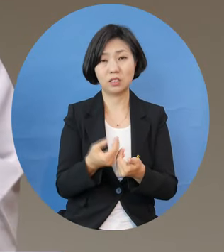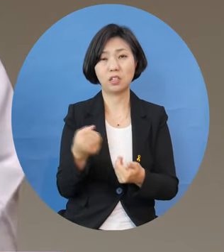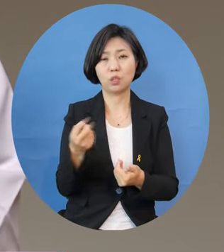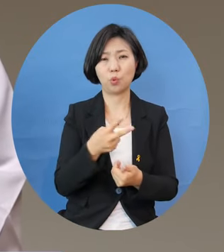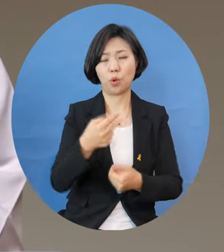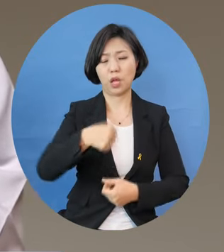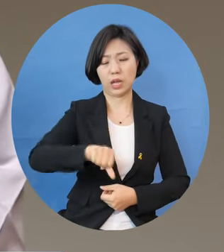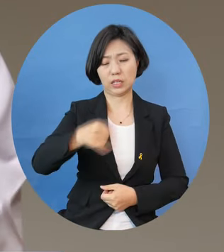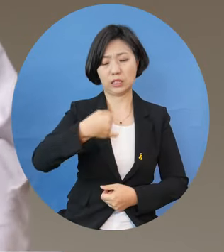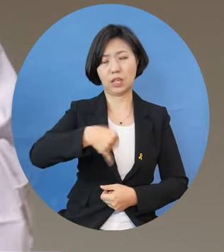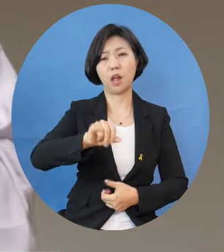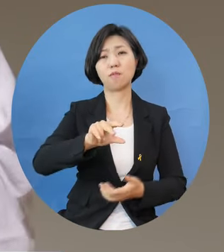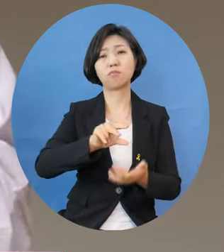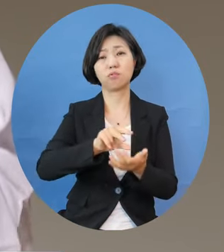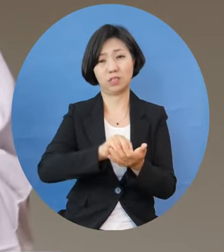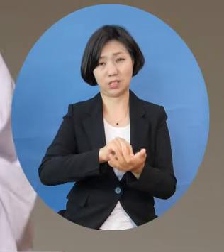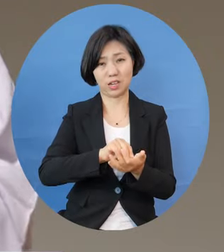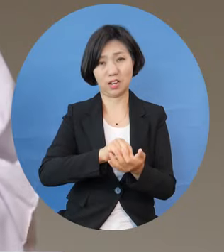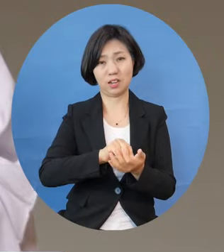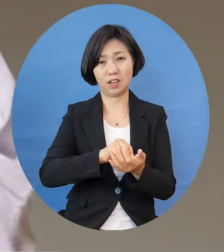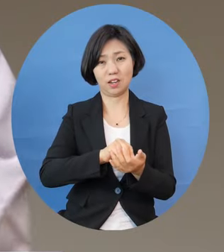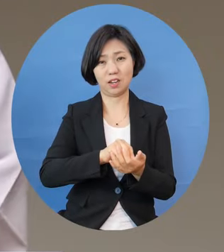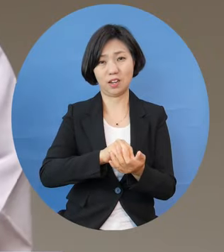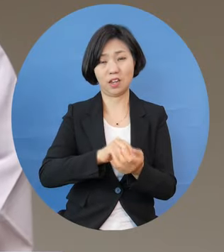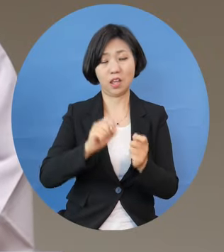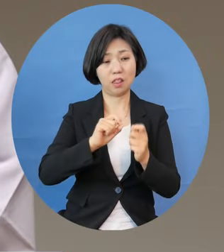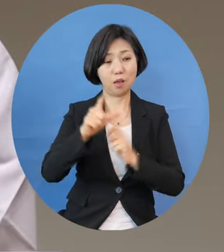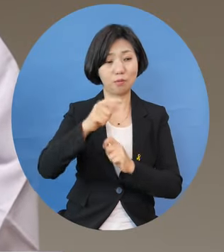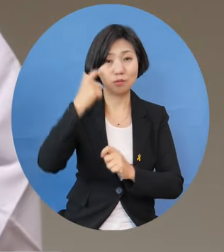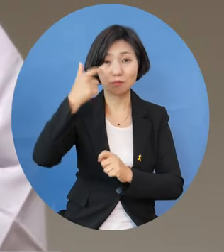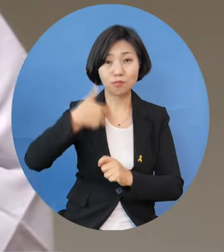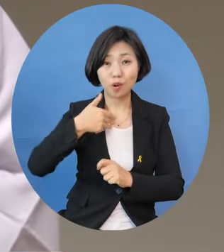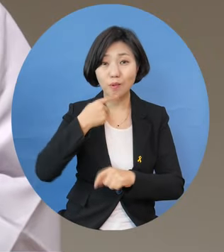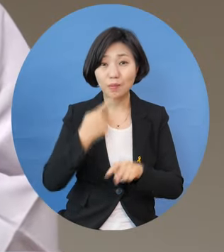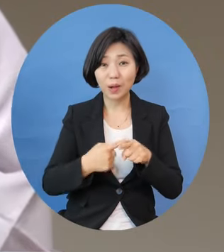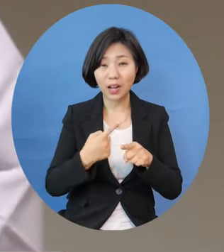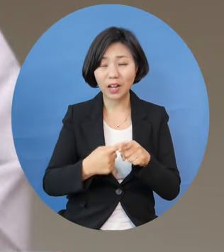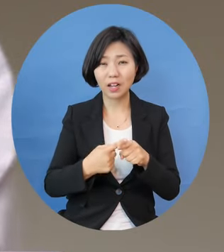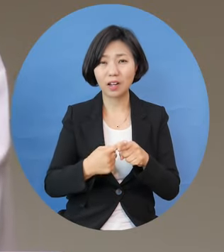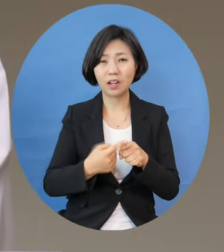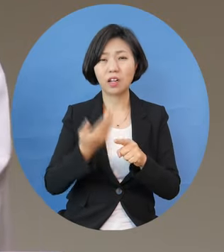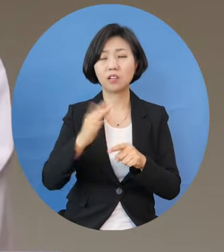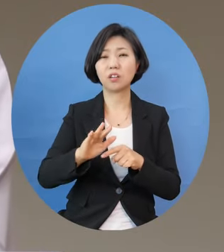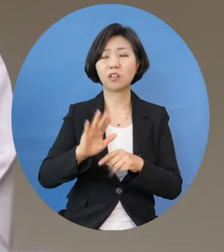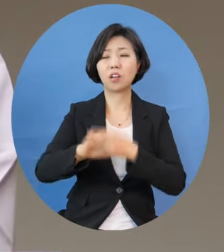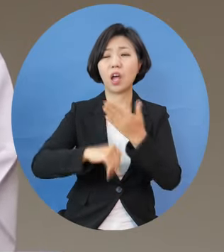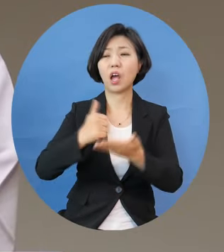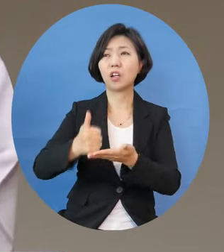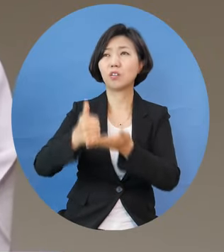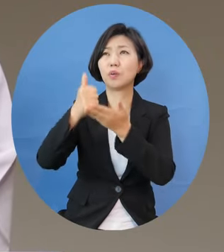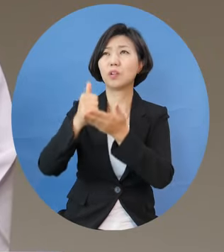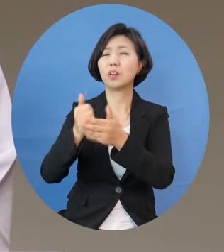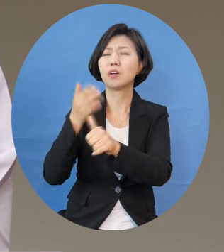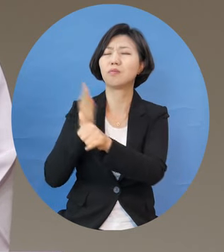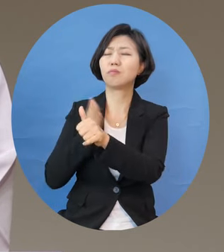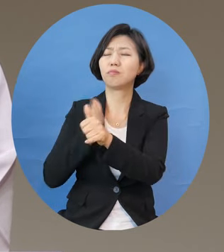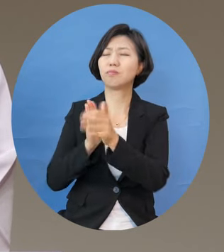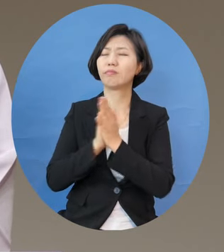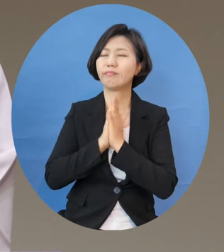그다음에 자식의 문제 이런 거 갖고 지금 여기 질문도 대부분 그런 게 많잖아, 그죠? 근데 그게 하느님한테 빈다고 해결이 될까 안